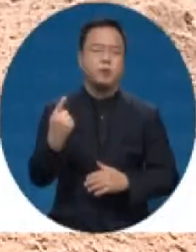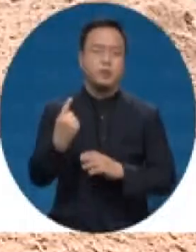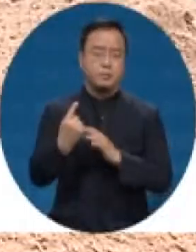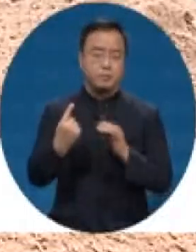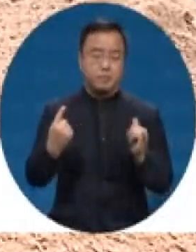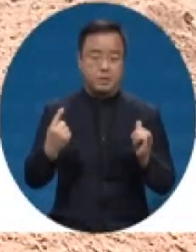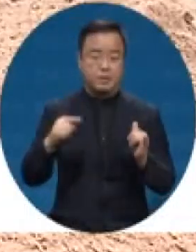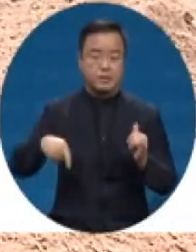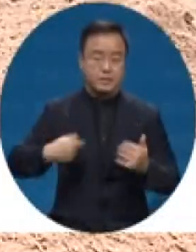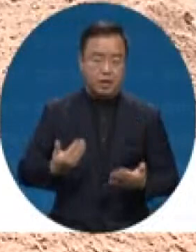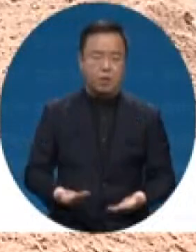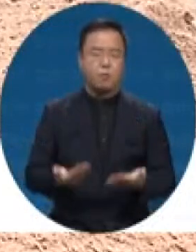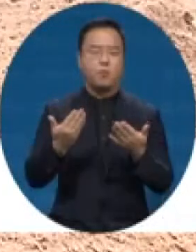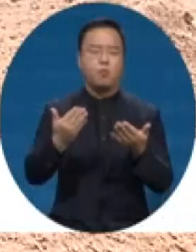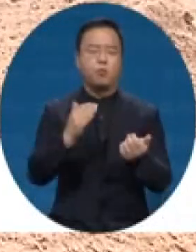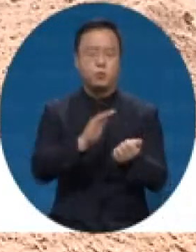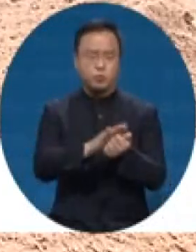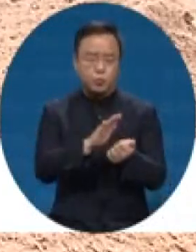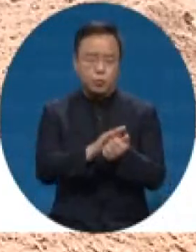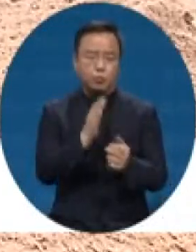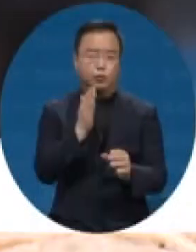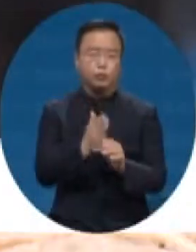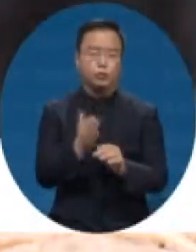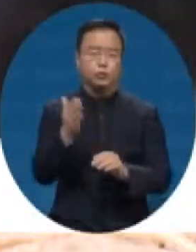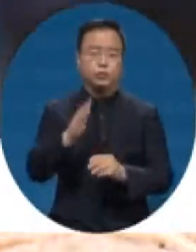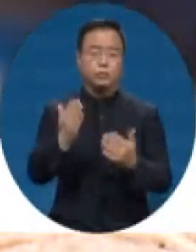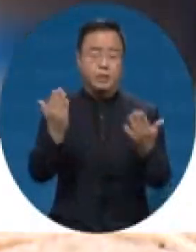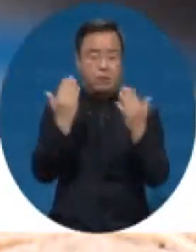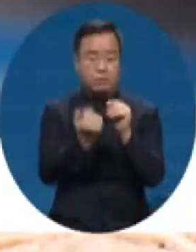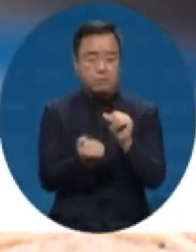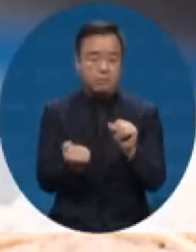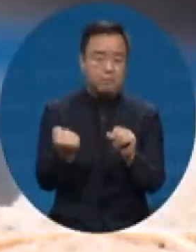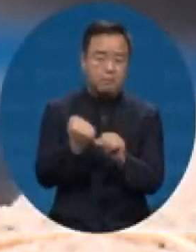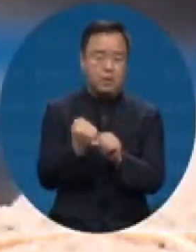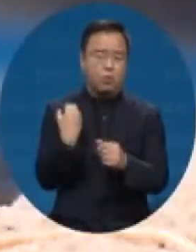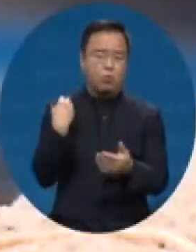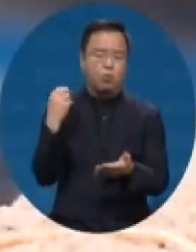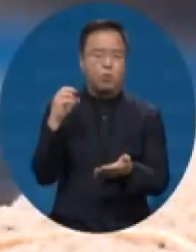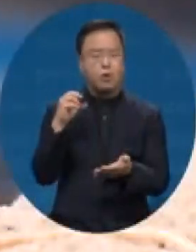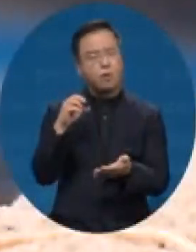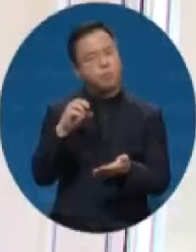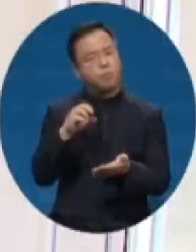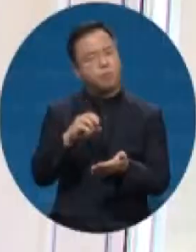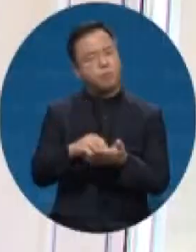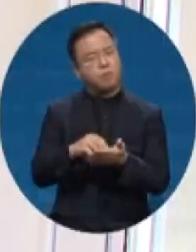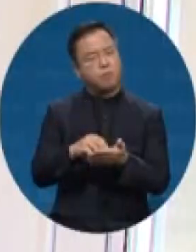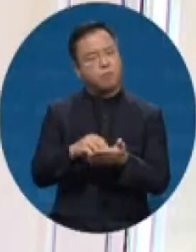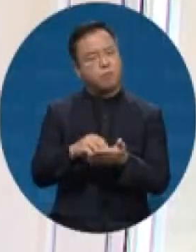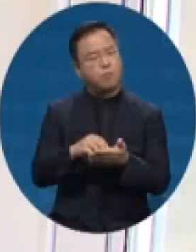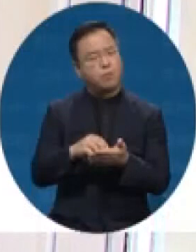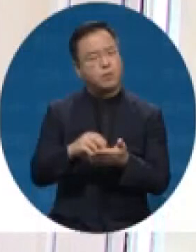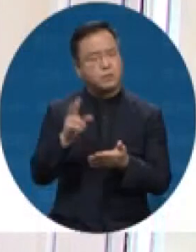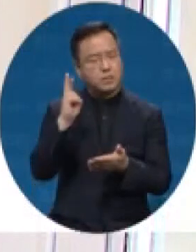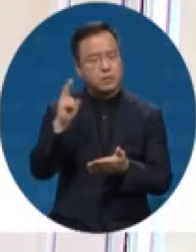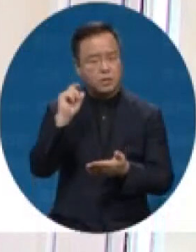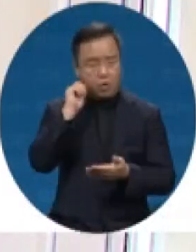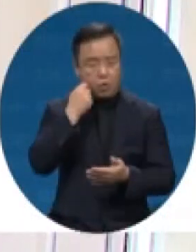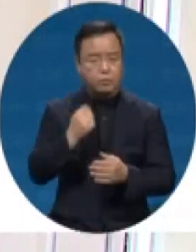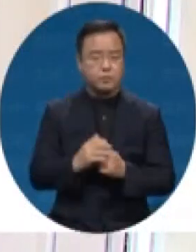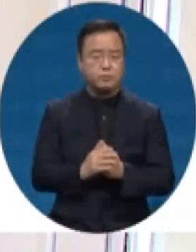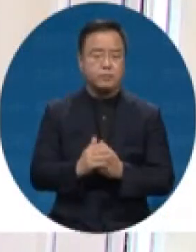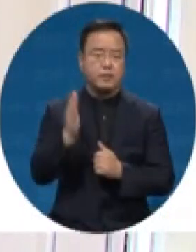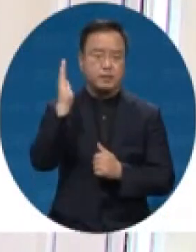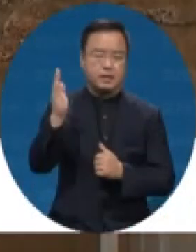복구에 손을 보태 했지만 언제 학교가 정상화 될 지 가늠하기 어렵습니다 강의실 내부로